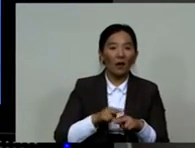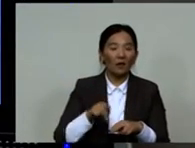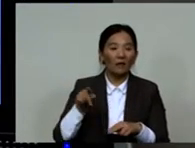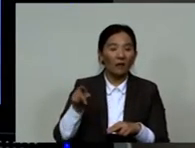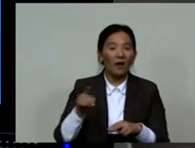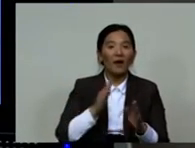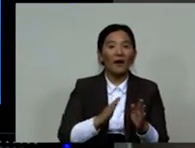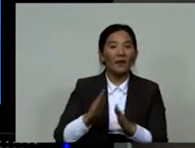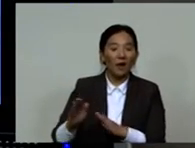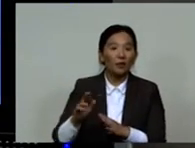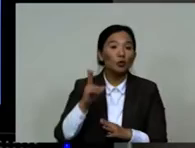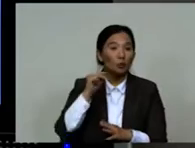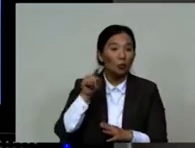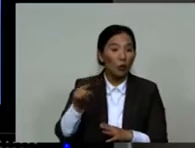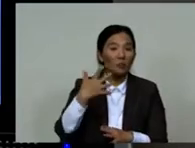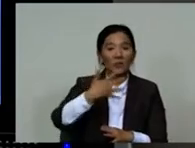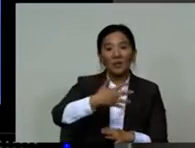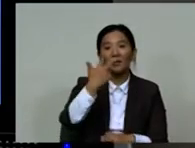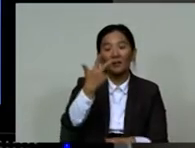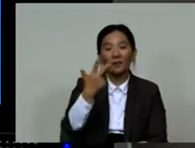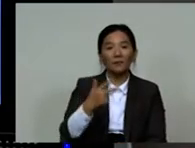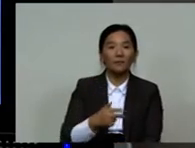И это число 53.